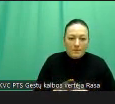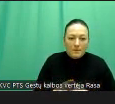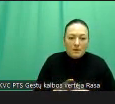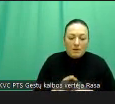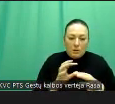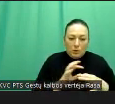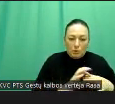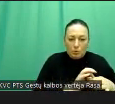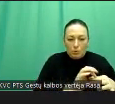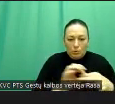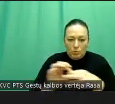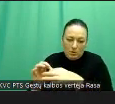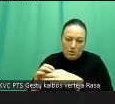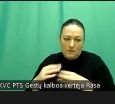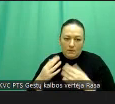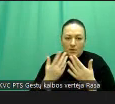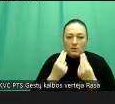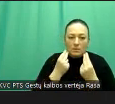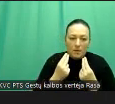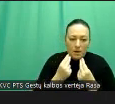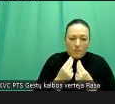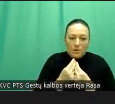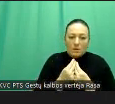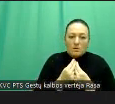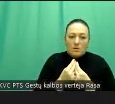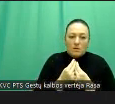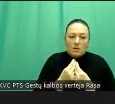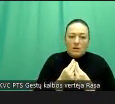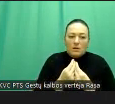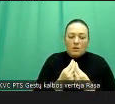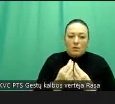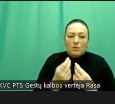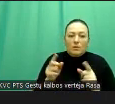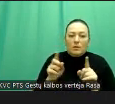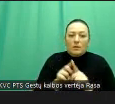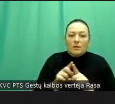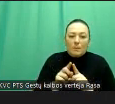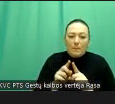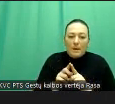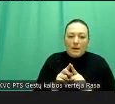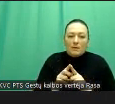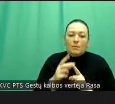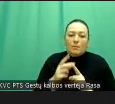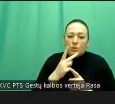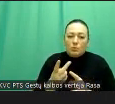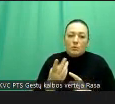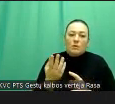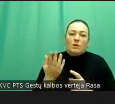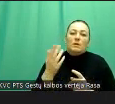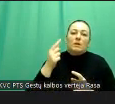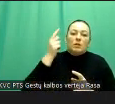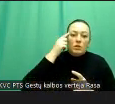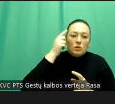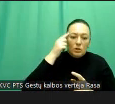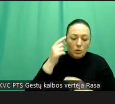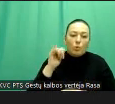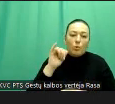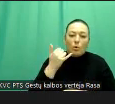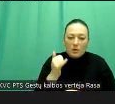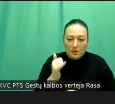apjungiant įvairius dalykus, peržengiant jų siauras ribas ir tuo pačiu palaikant, kad tas gylis, žinių kokybė ir